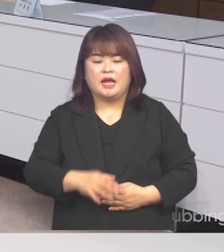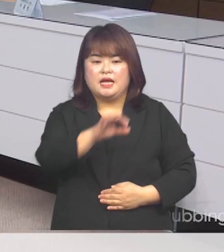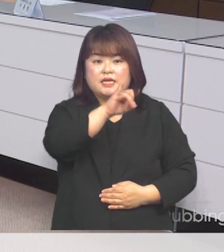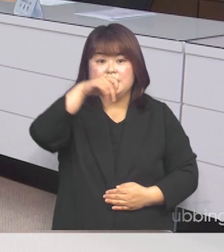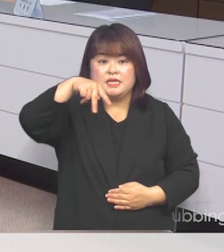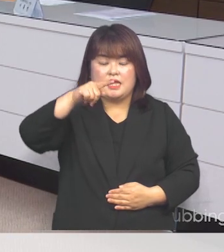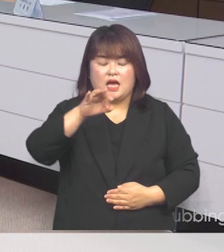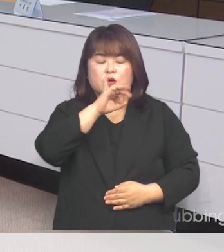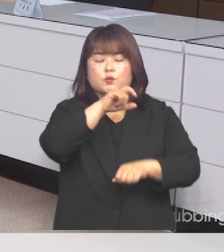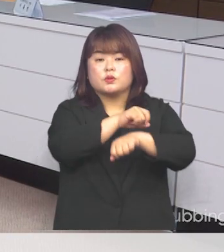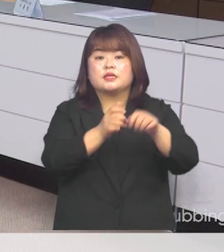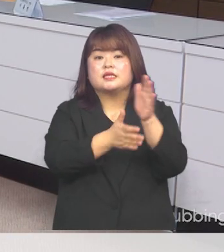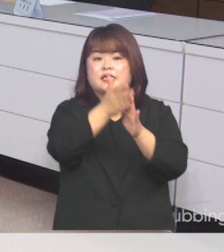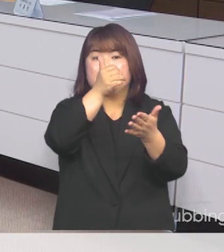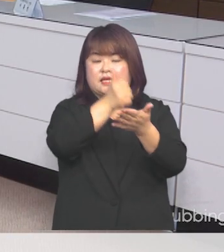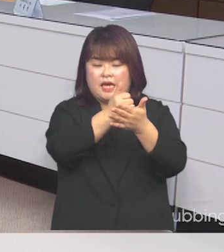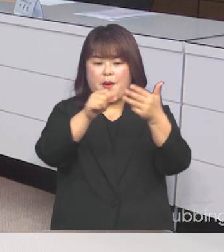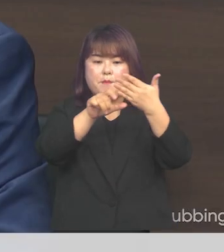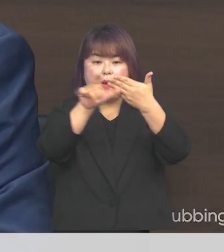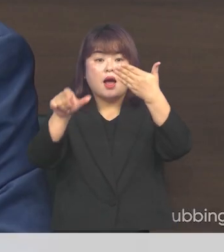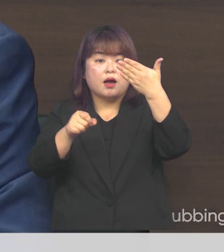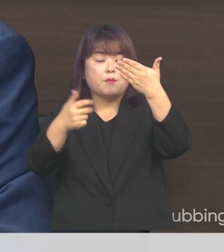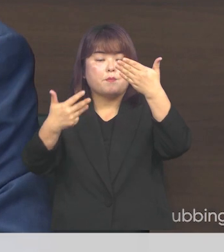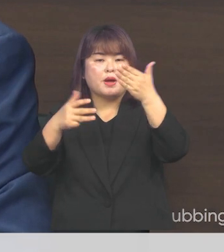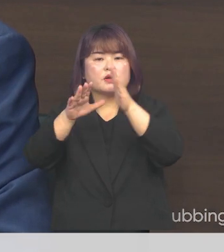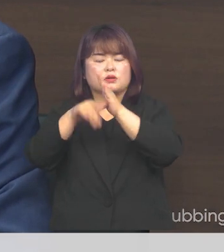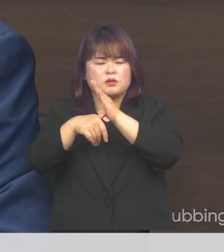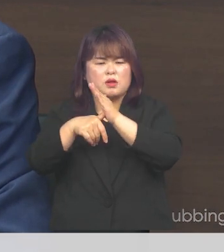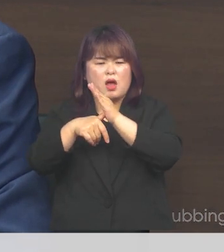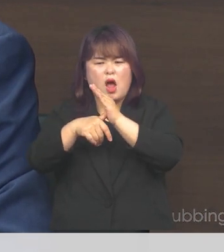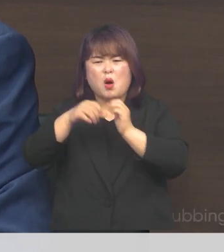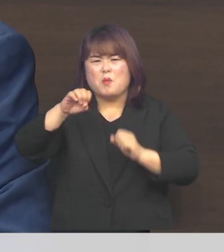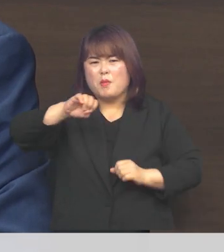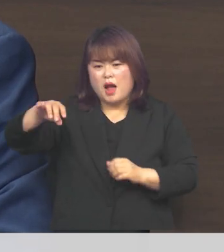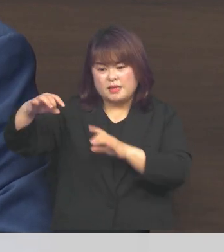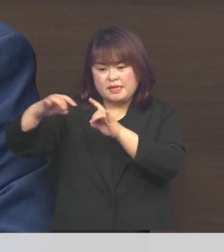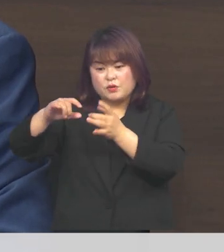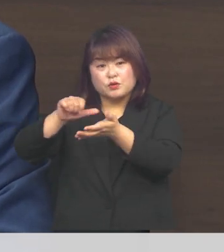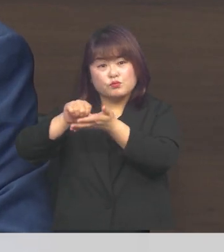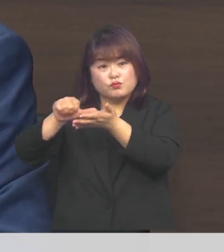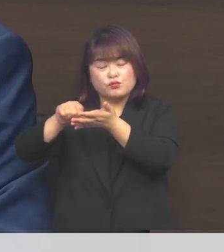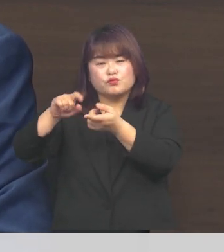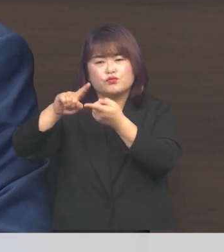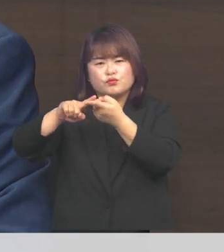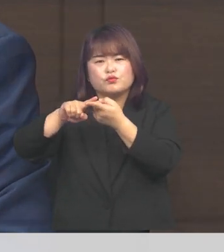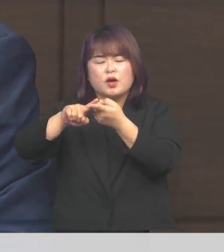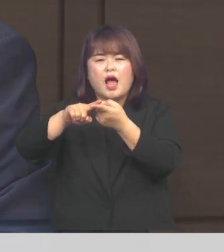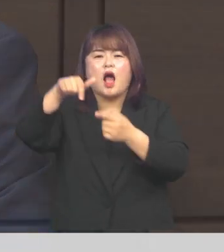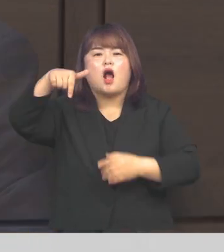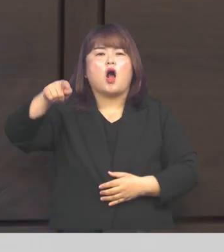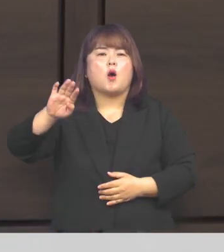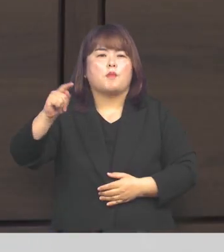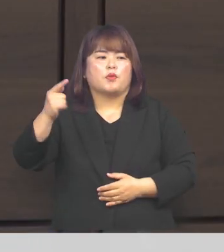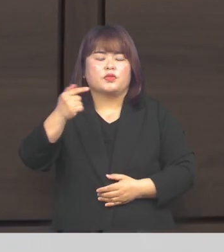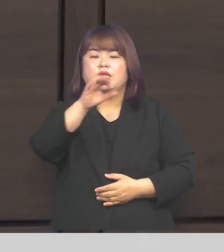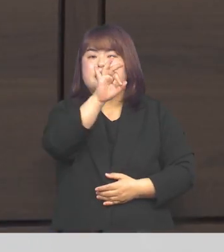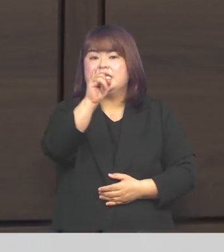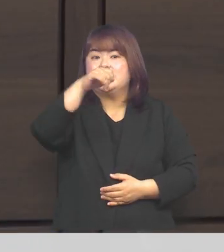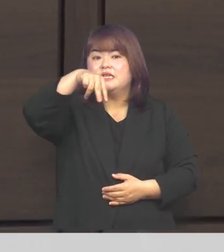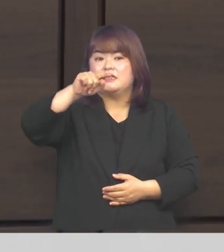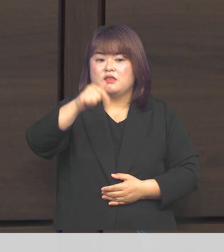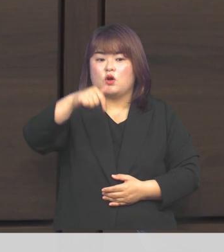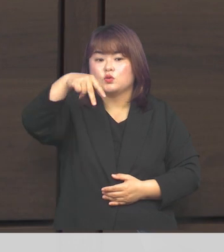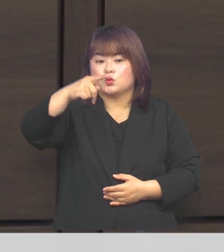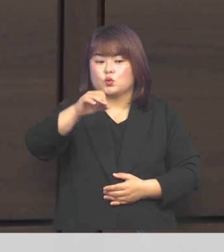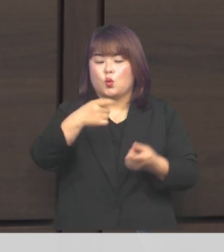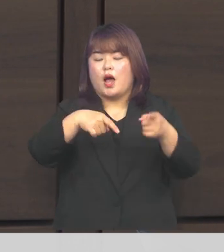이상일 용인특례시장은 8일 시장 접견실에서 폐가전 제품 수집 및 운반기관인 이순한 거버넌스 정덕기 이사장과 폐가전